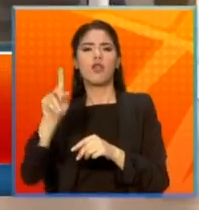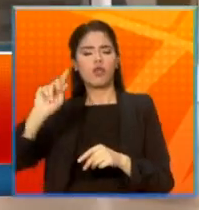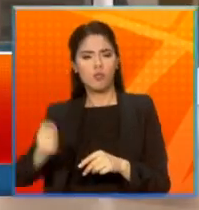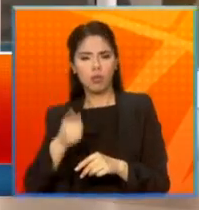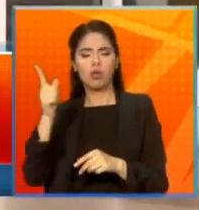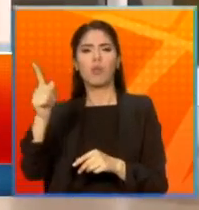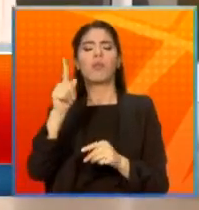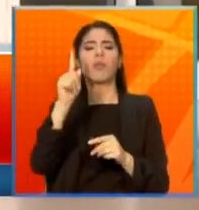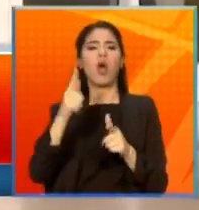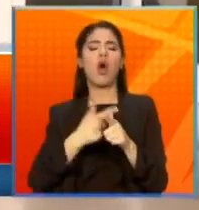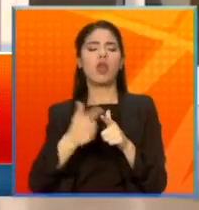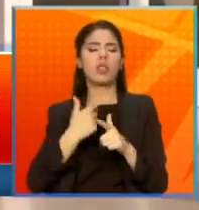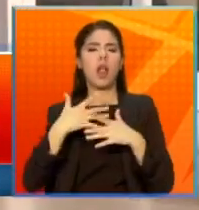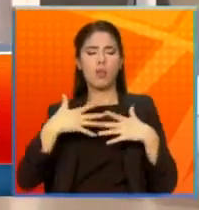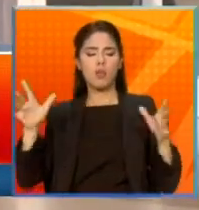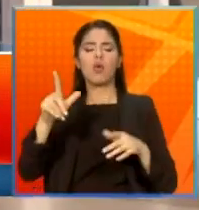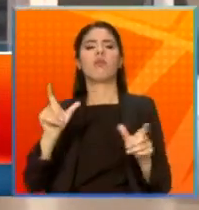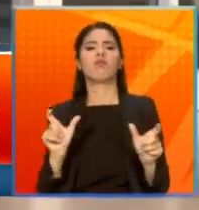alındı.